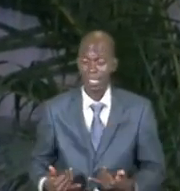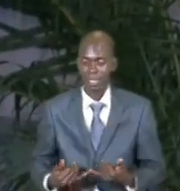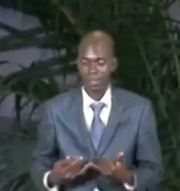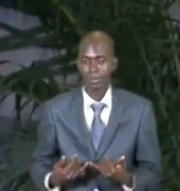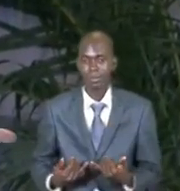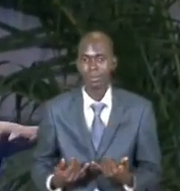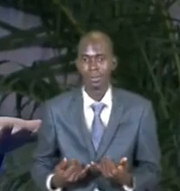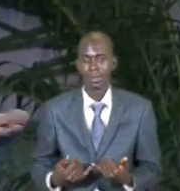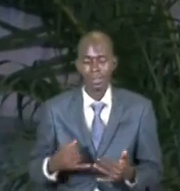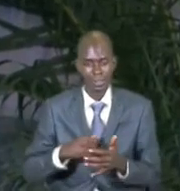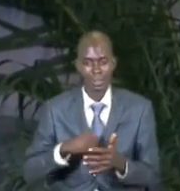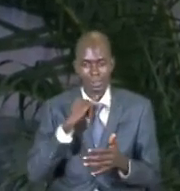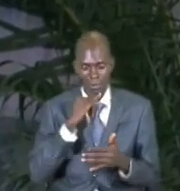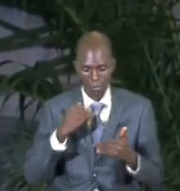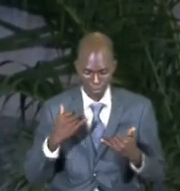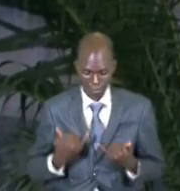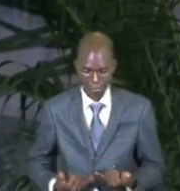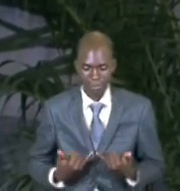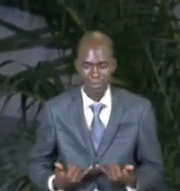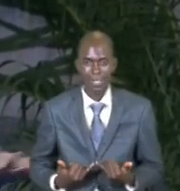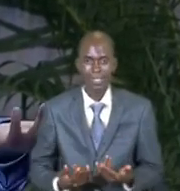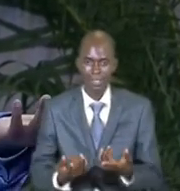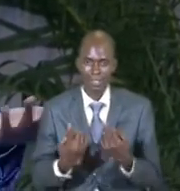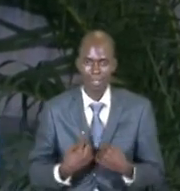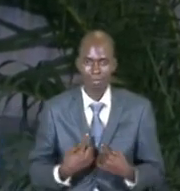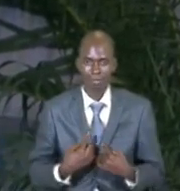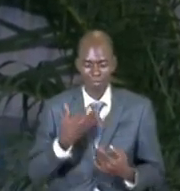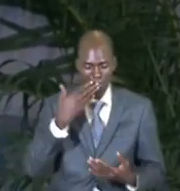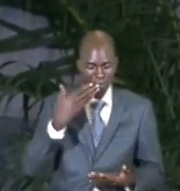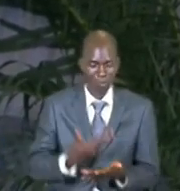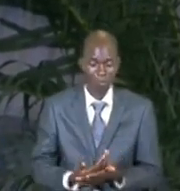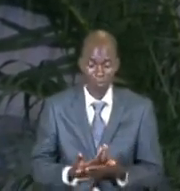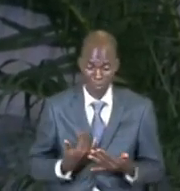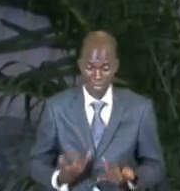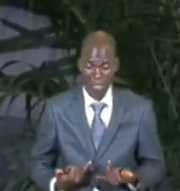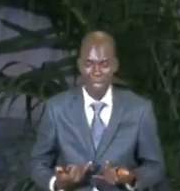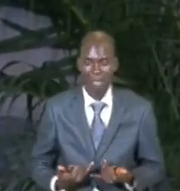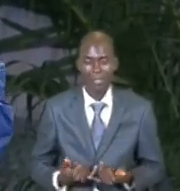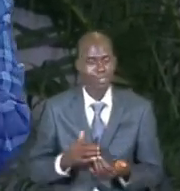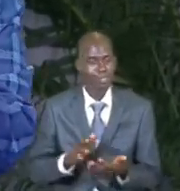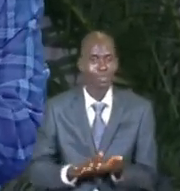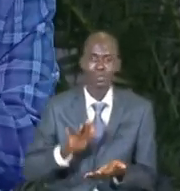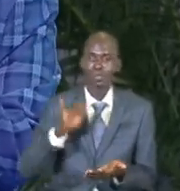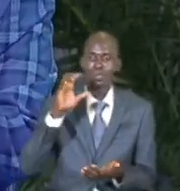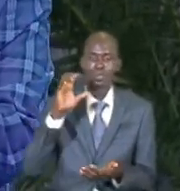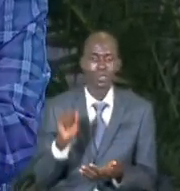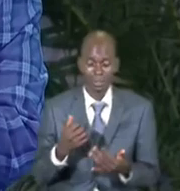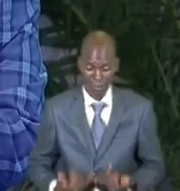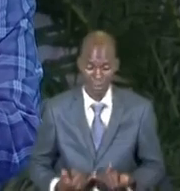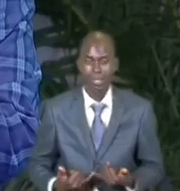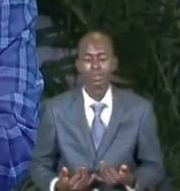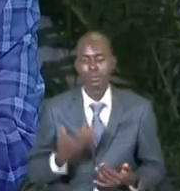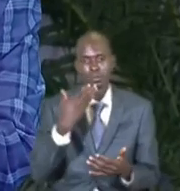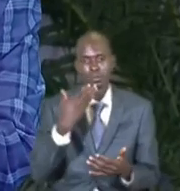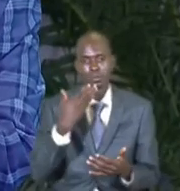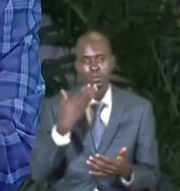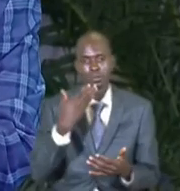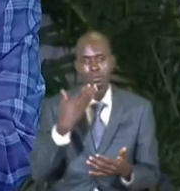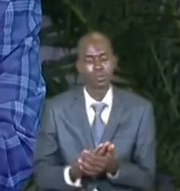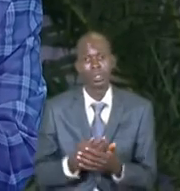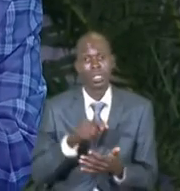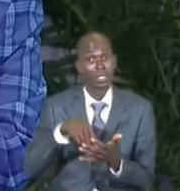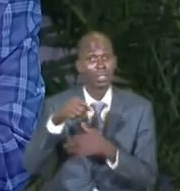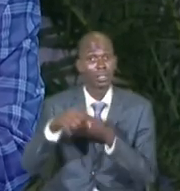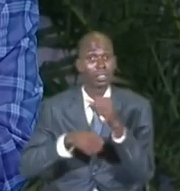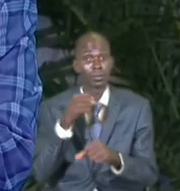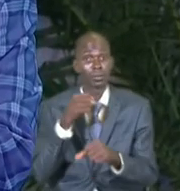ihe dị mma abịawo ugbu a, ihe dị ebube abịawo ugbu a. Ihe dị ugbu a bụ nke na-ama aka n'ihu. N'afọ nke a,